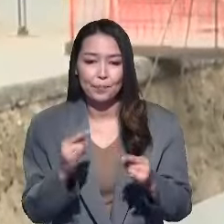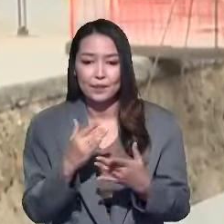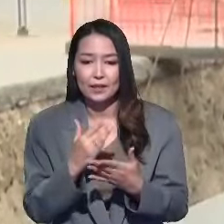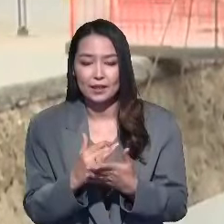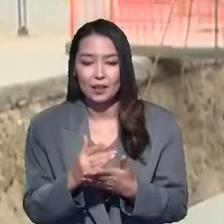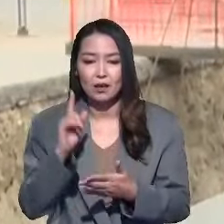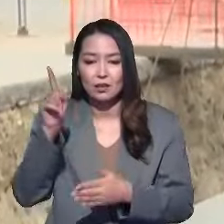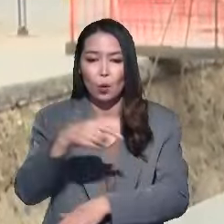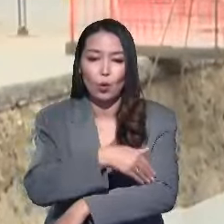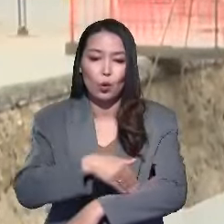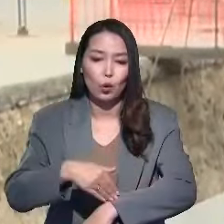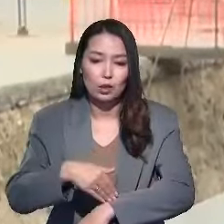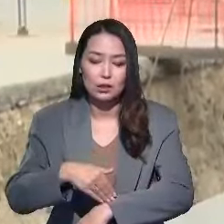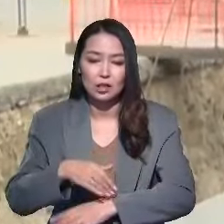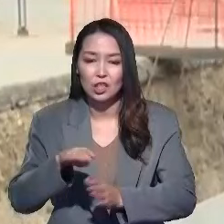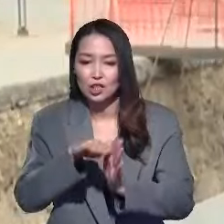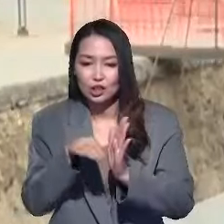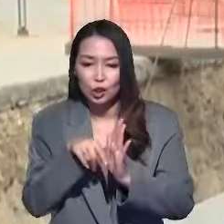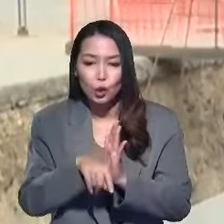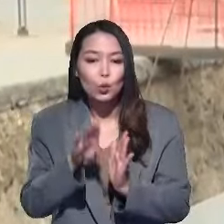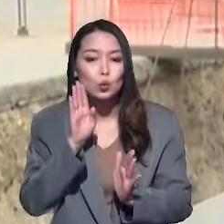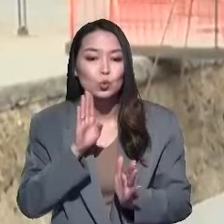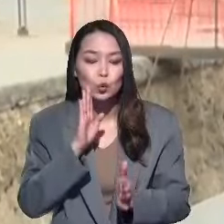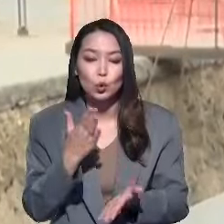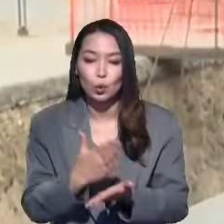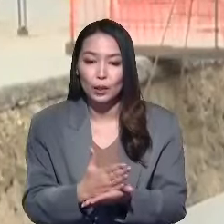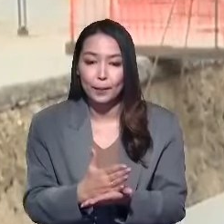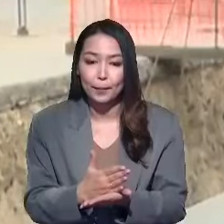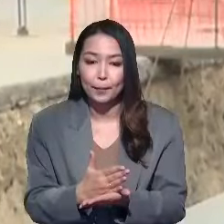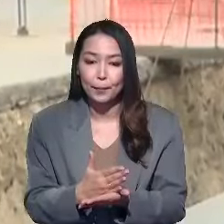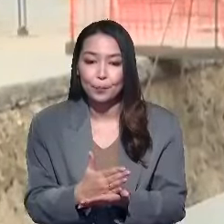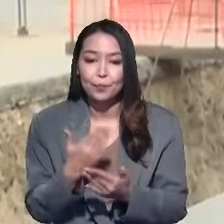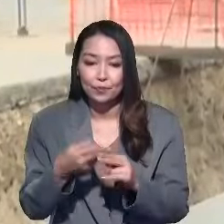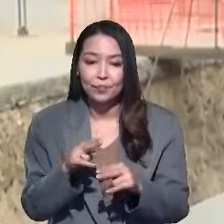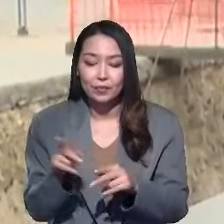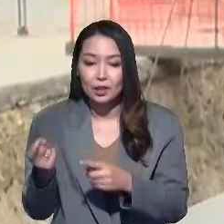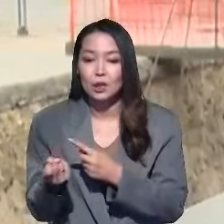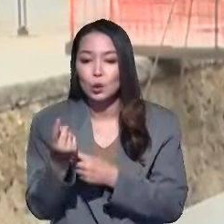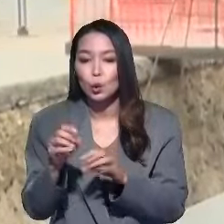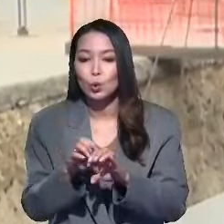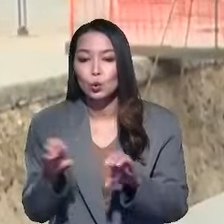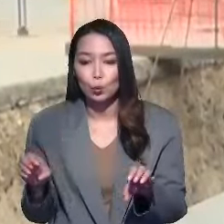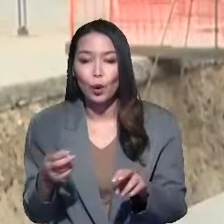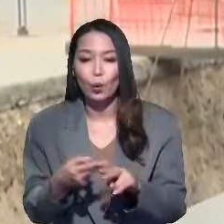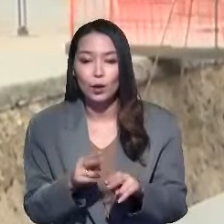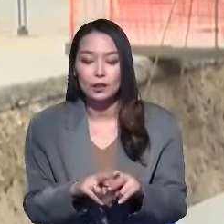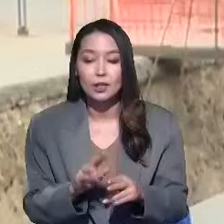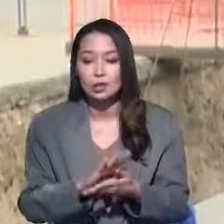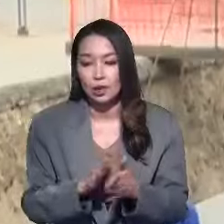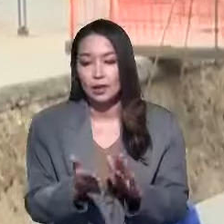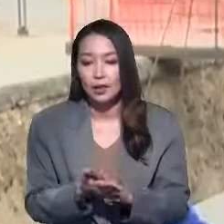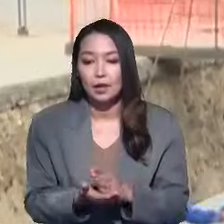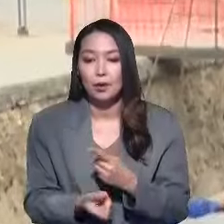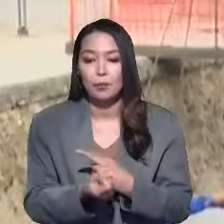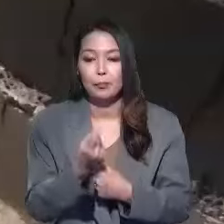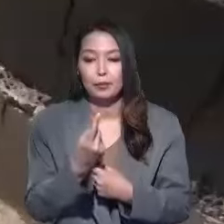ар жағында жерасты сулары бар. Әсіресе сол жақтан шыққан трубалар өте жағдайы нашар, сапасы